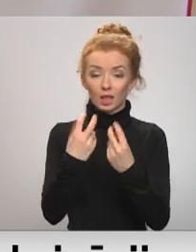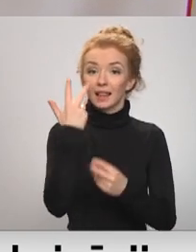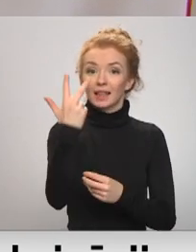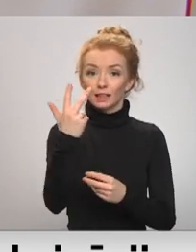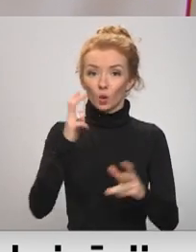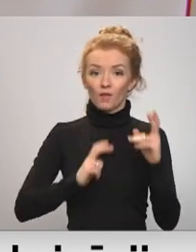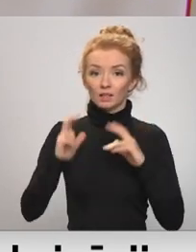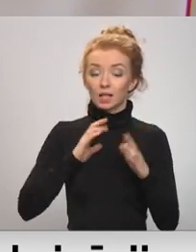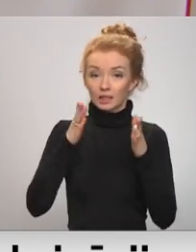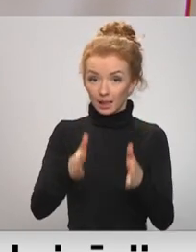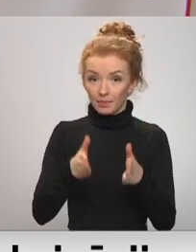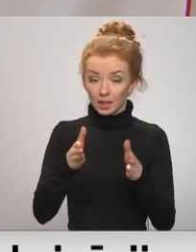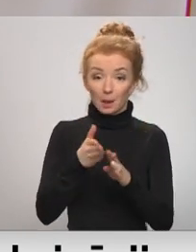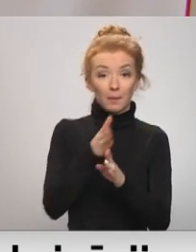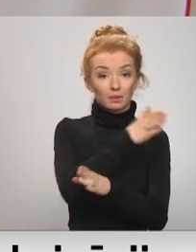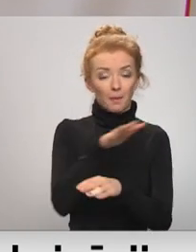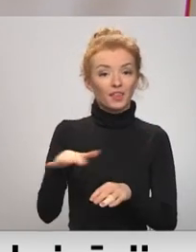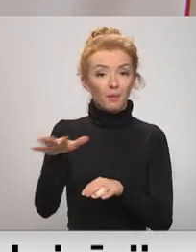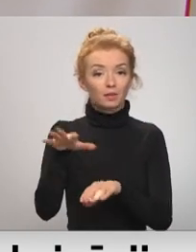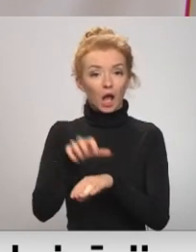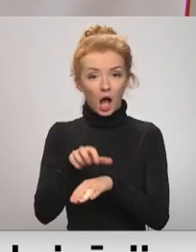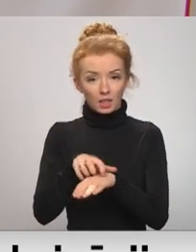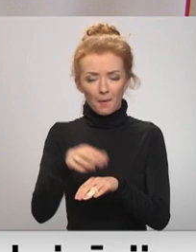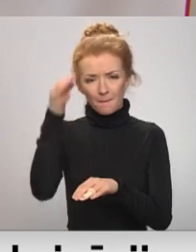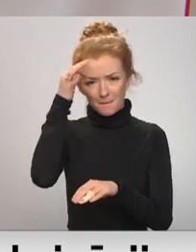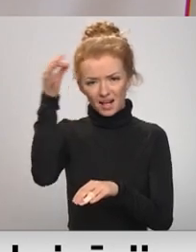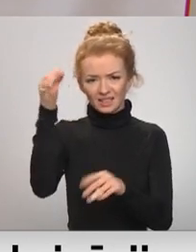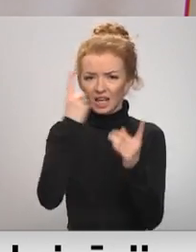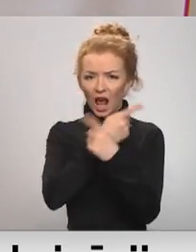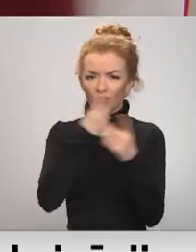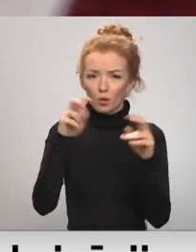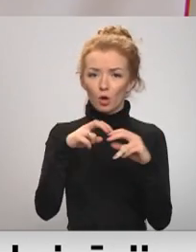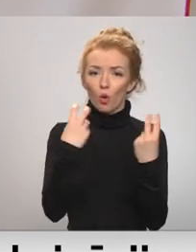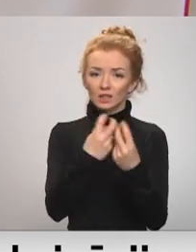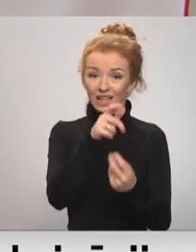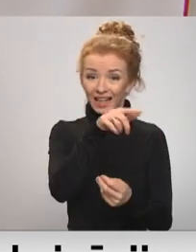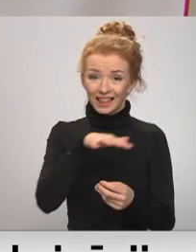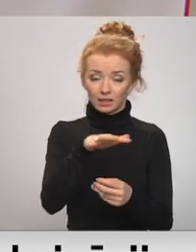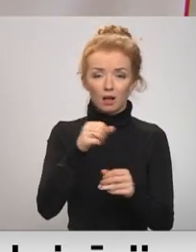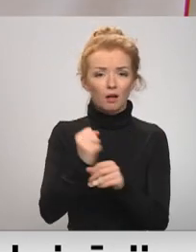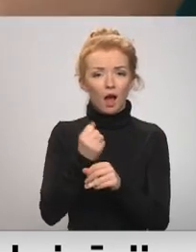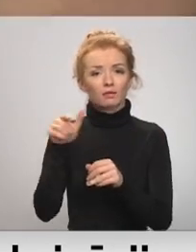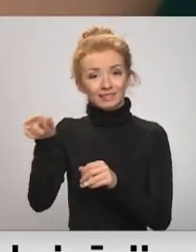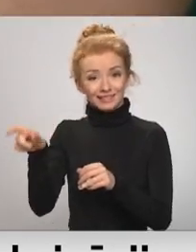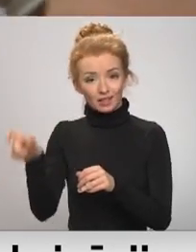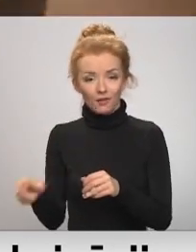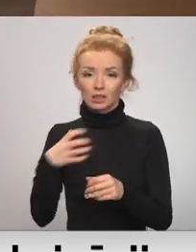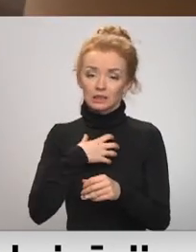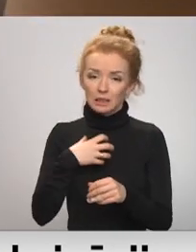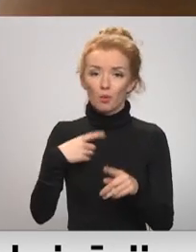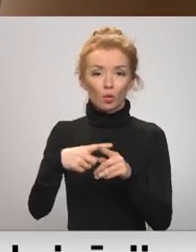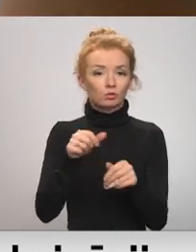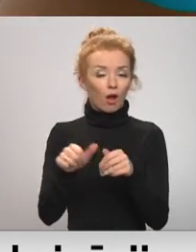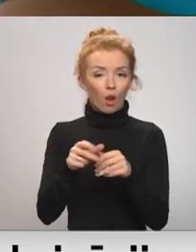universitātes slimnīcām. Pirms tam ģimenes ārstam pēc iespējas precīzāk jāinformē konsīlijas gan par slimībām, gan medikamentiem, kurus pacients